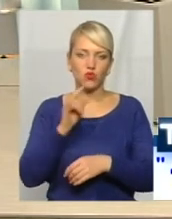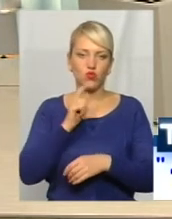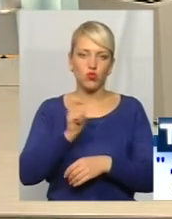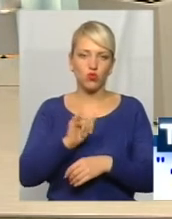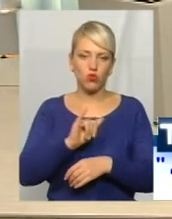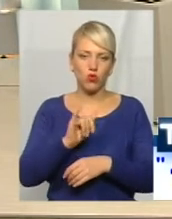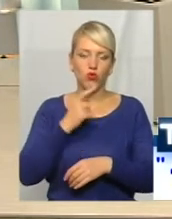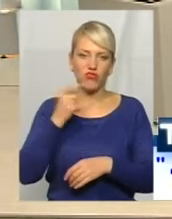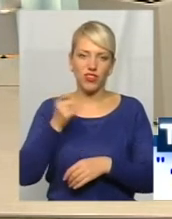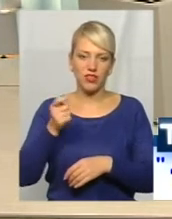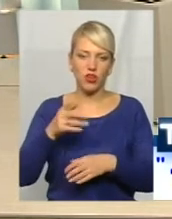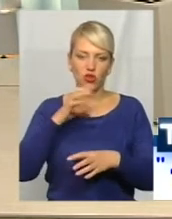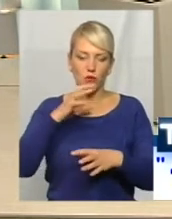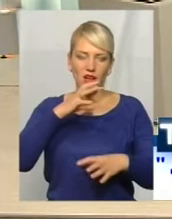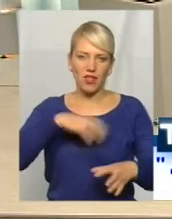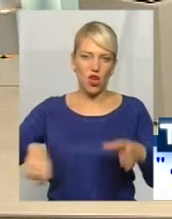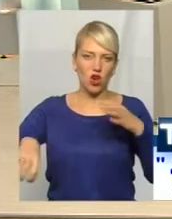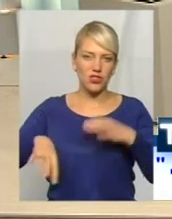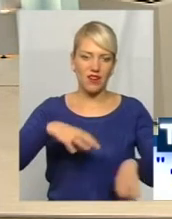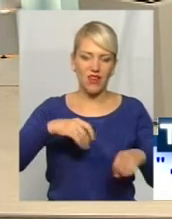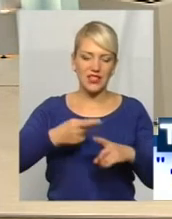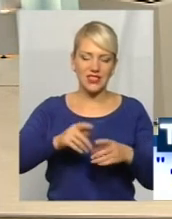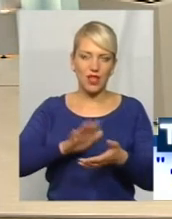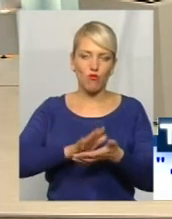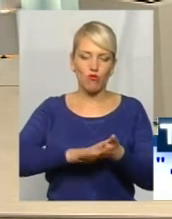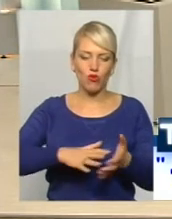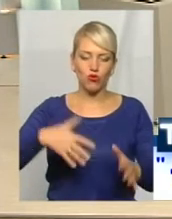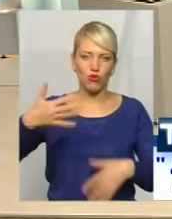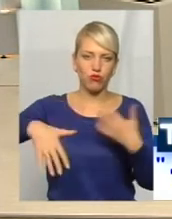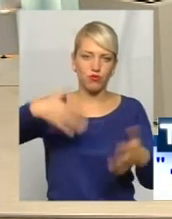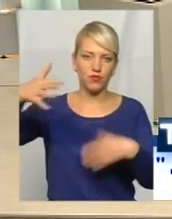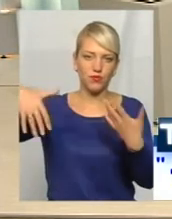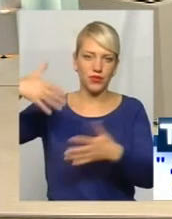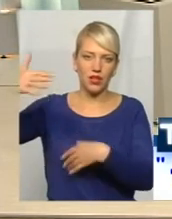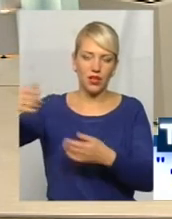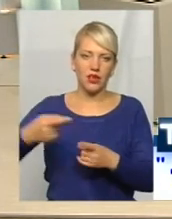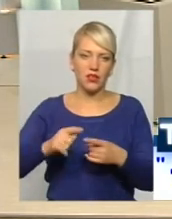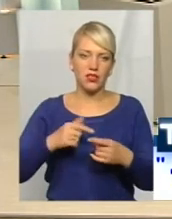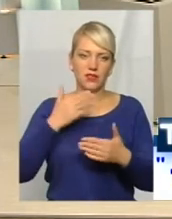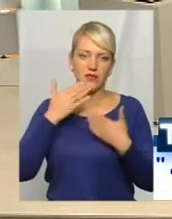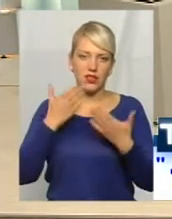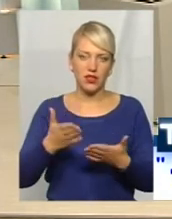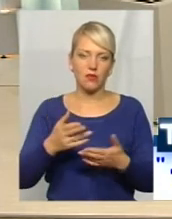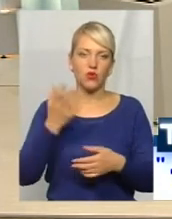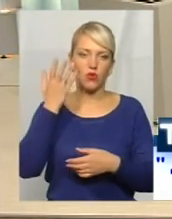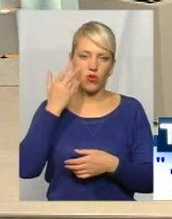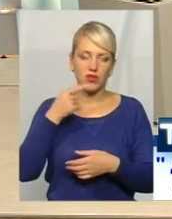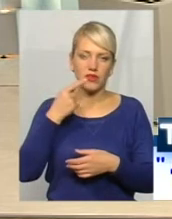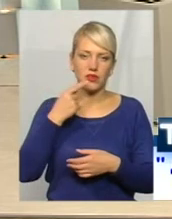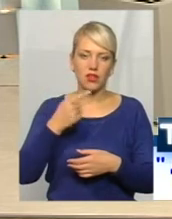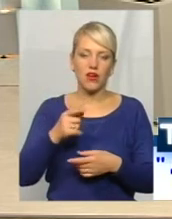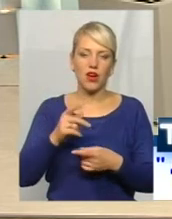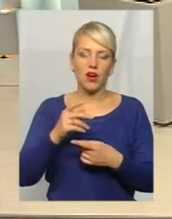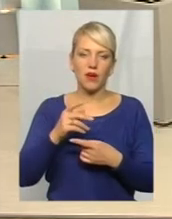воскресенье собаки розривають этот мусор по всій вулиці, що діти – це страшне діло. Зверталися в комусь спецстав. Вони сказали, можете